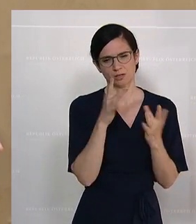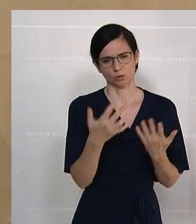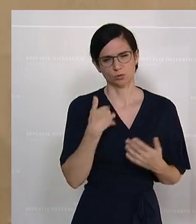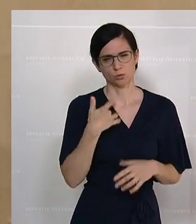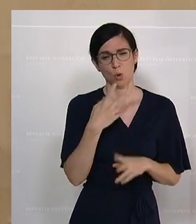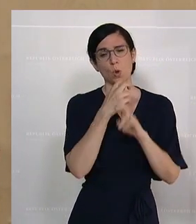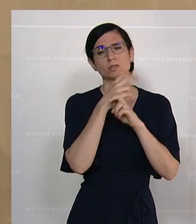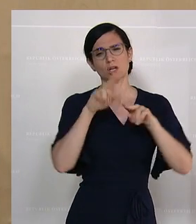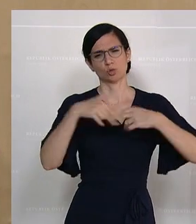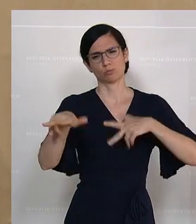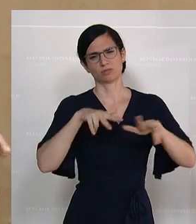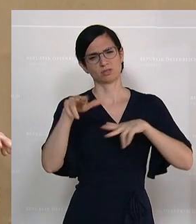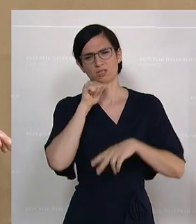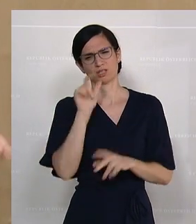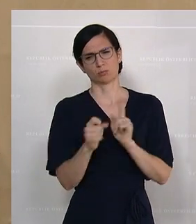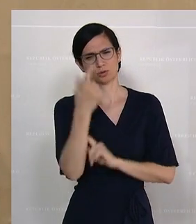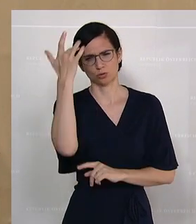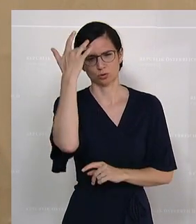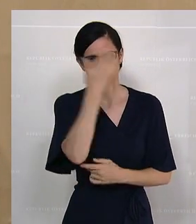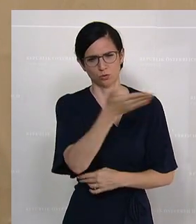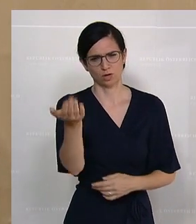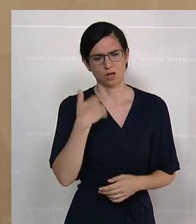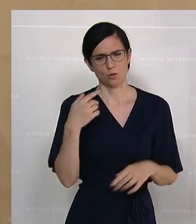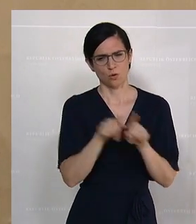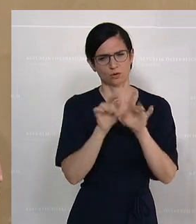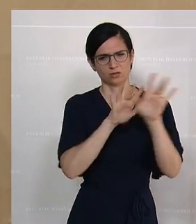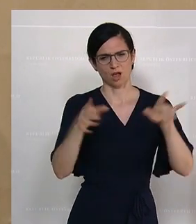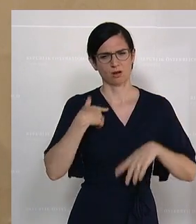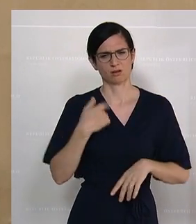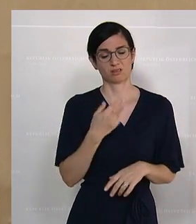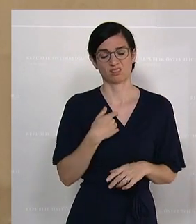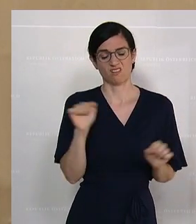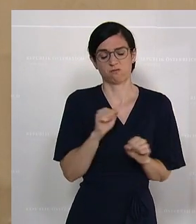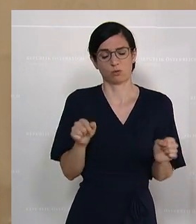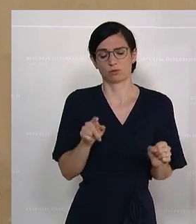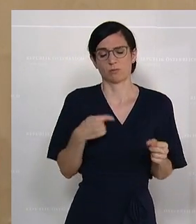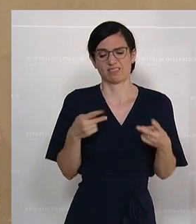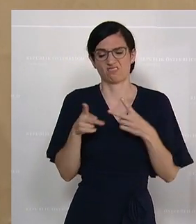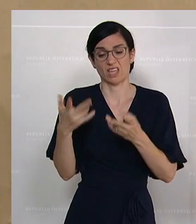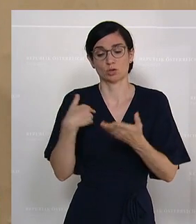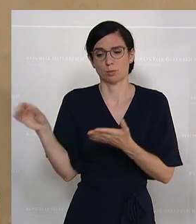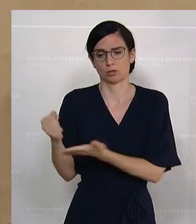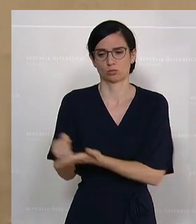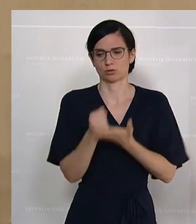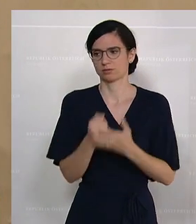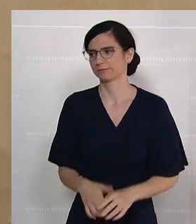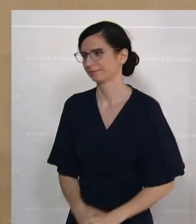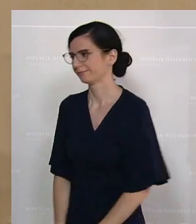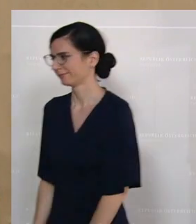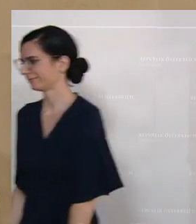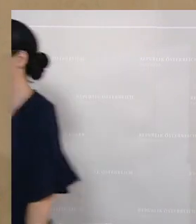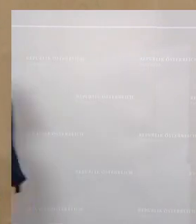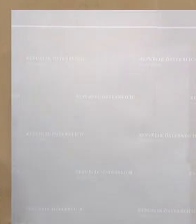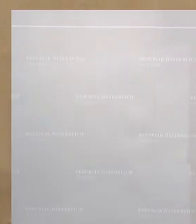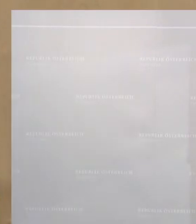österreichischen bundesregierung und all derer die diesen fatalen kurs mit unterstützen meine damen und